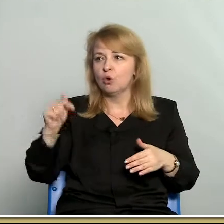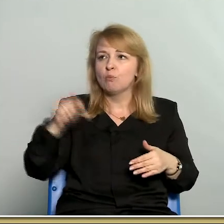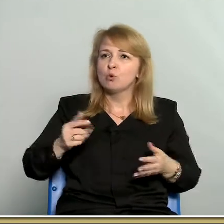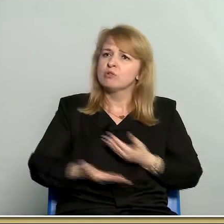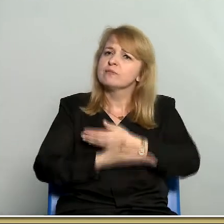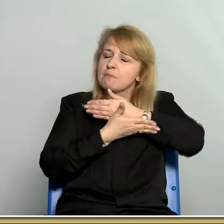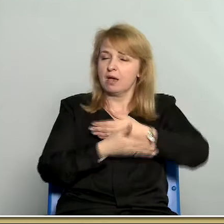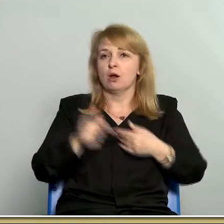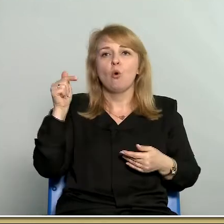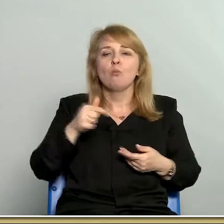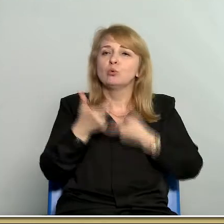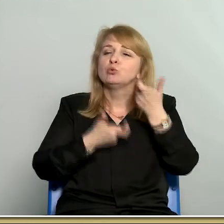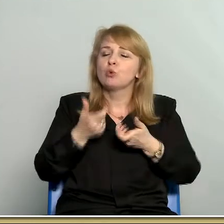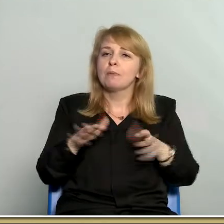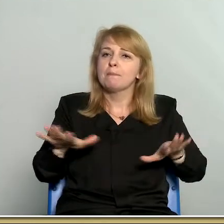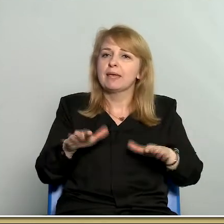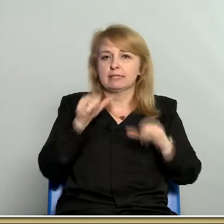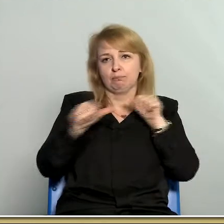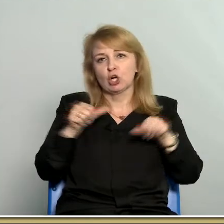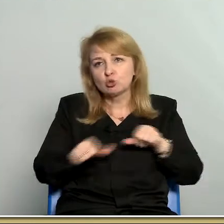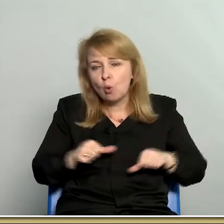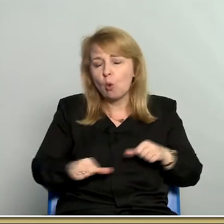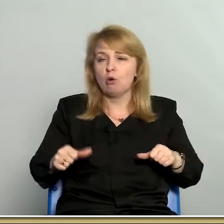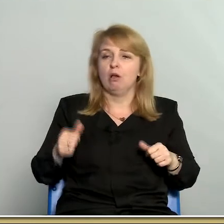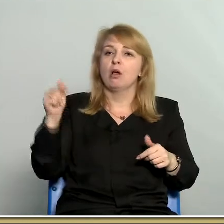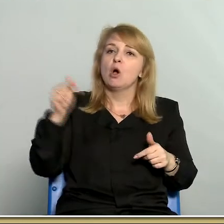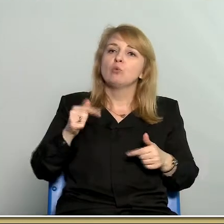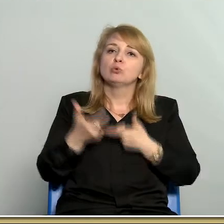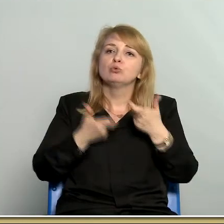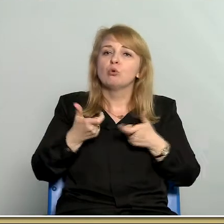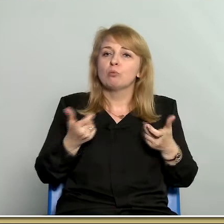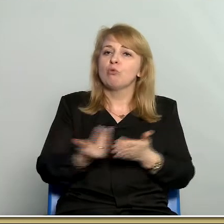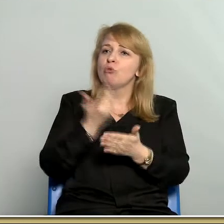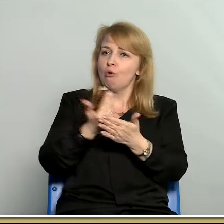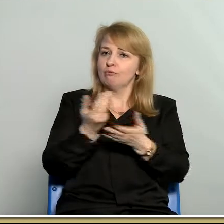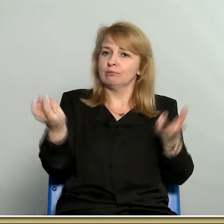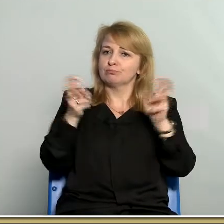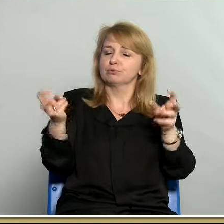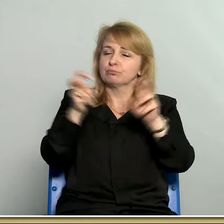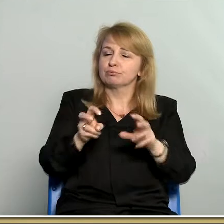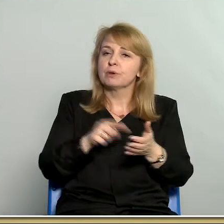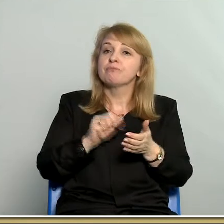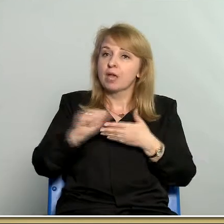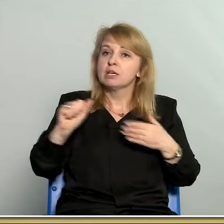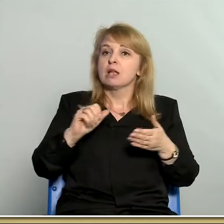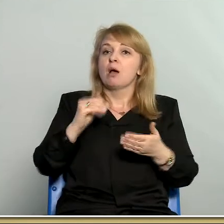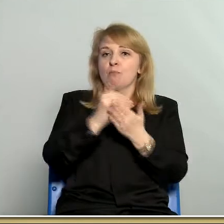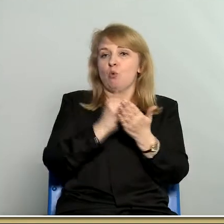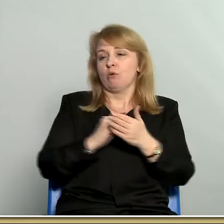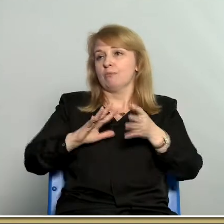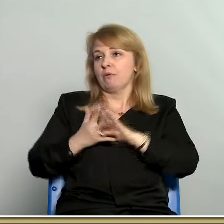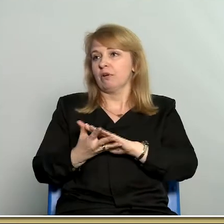Mamy zamiar tworzyć miejsca przedszkolne. Zresztą taki jest zapis w krajowym programie reform naszym,